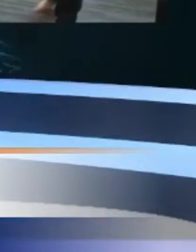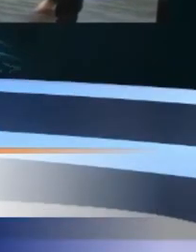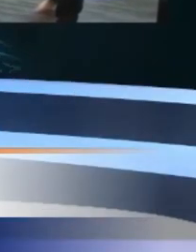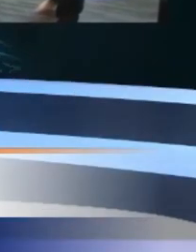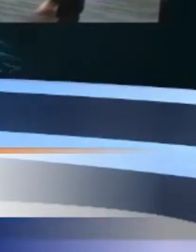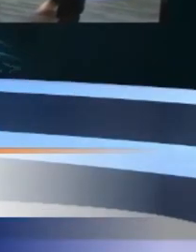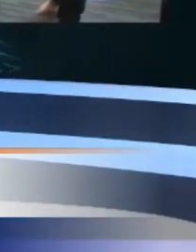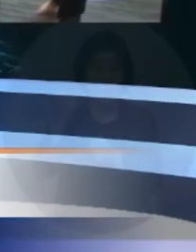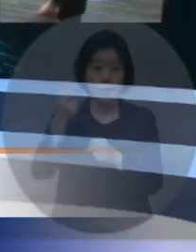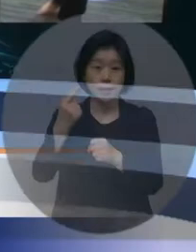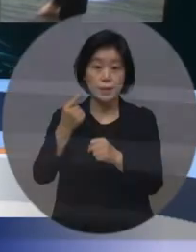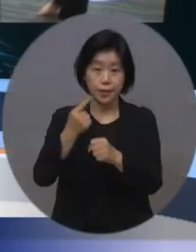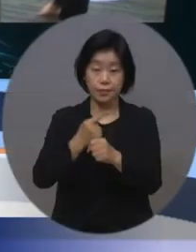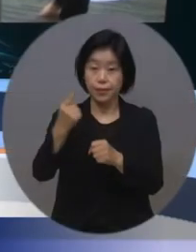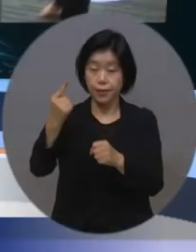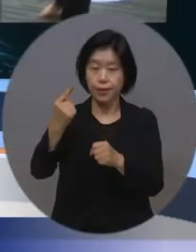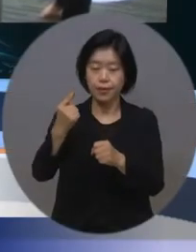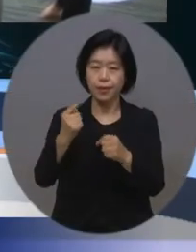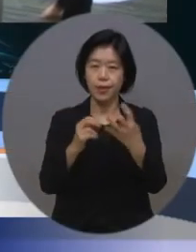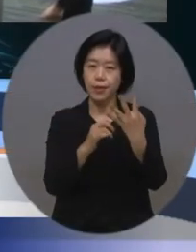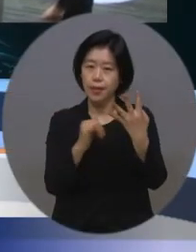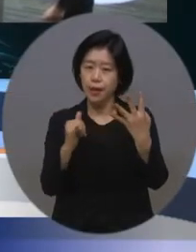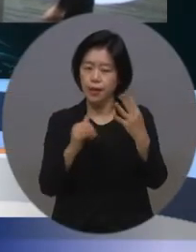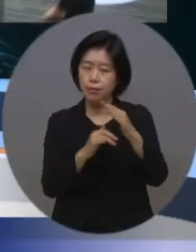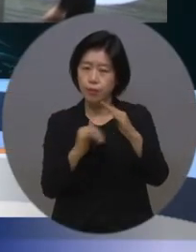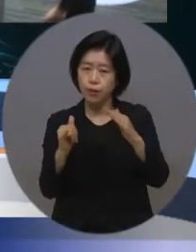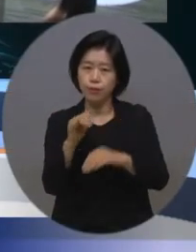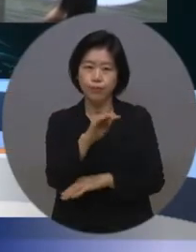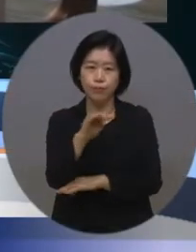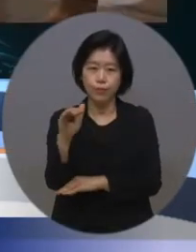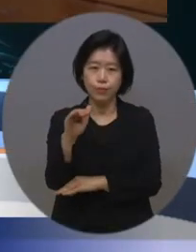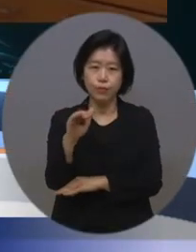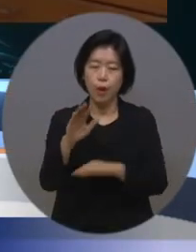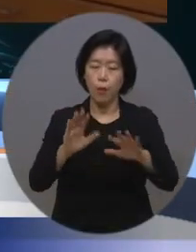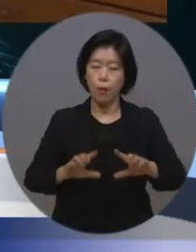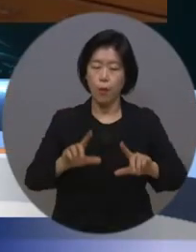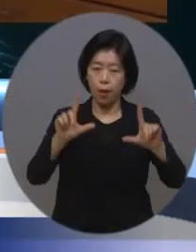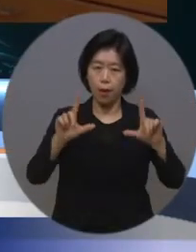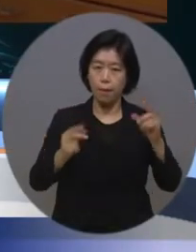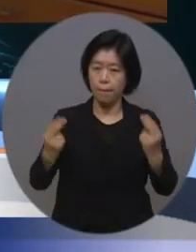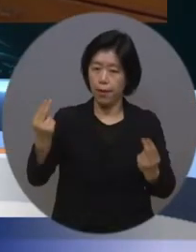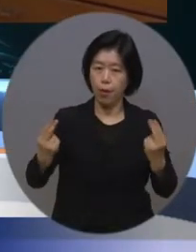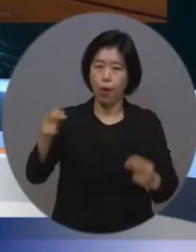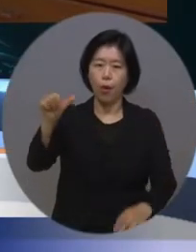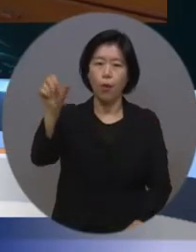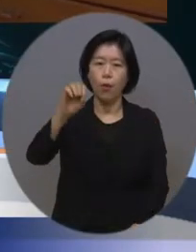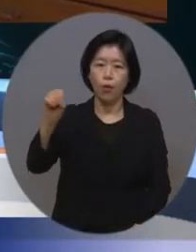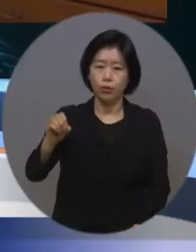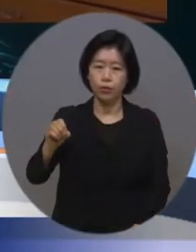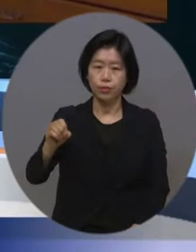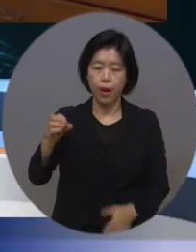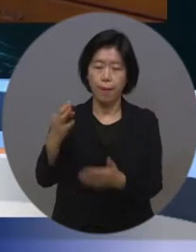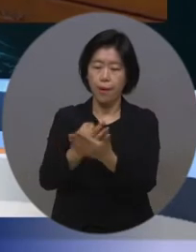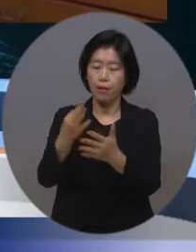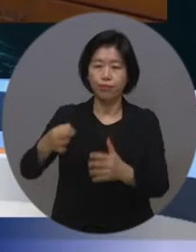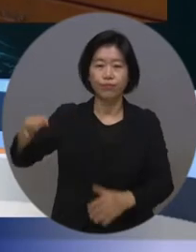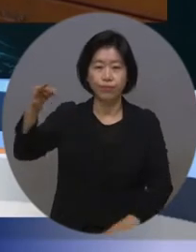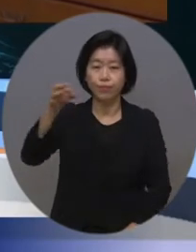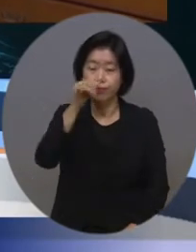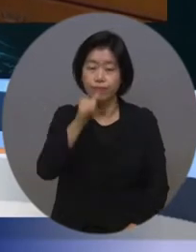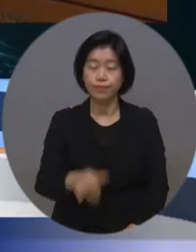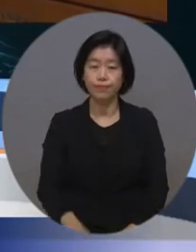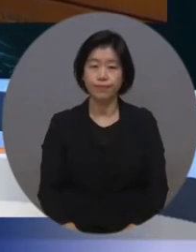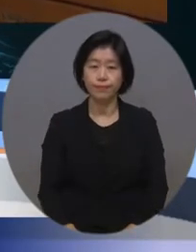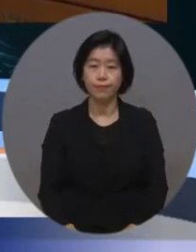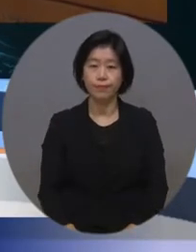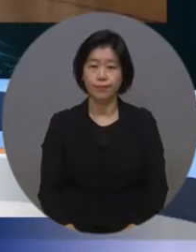내년 4인 가구 중위소득이 올해 대비 5%가량 인상됐습니다. 이는 역대 최대 인상폭인데요.